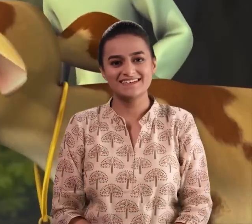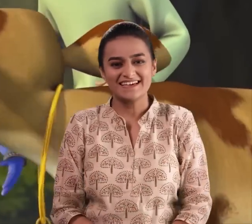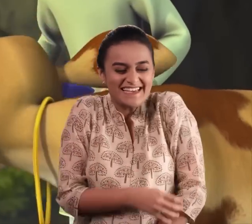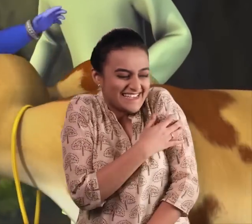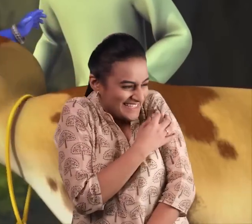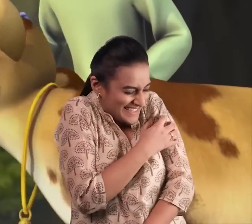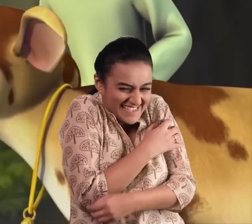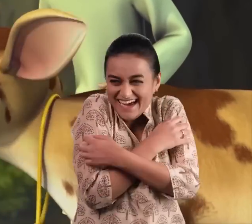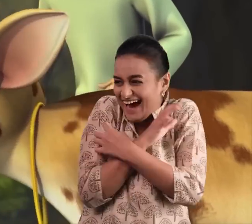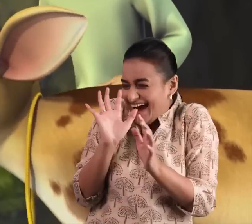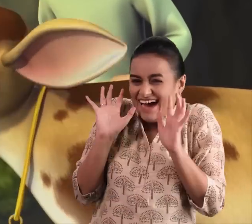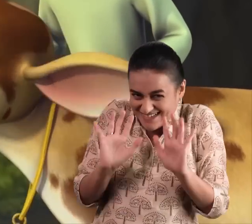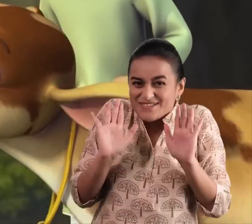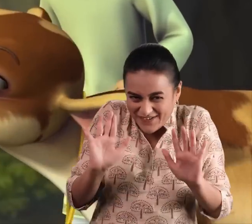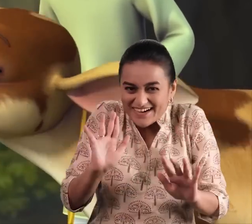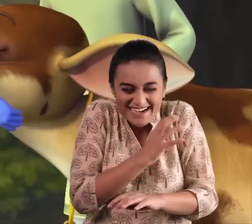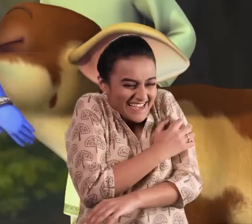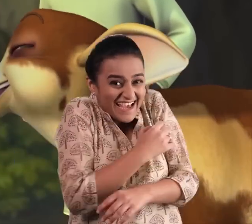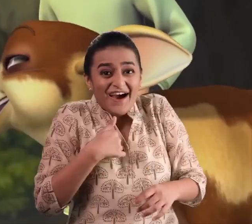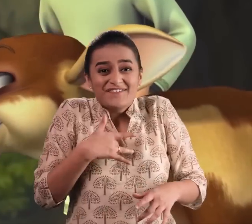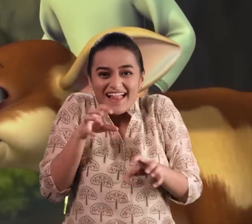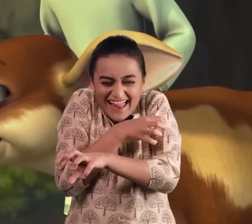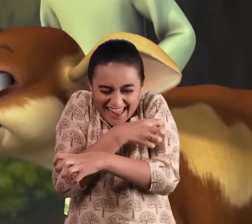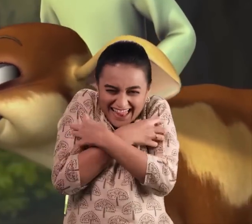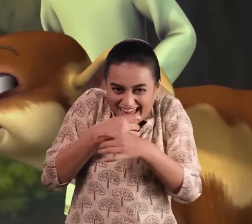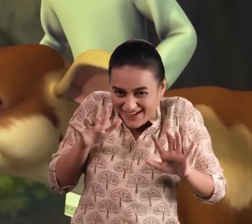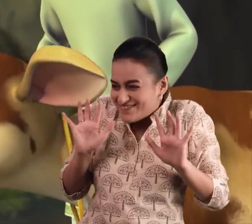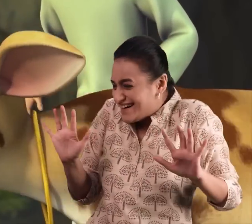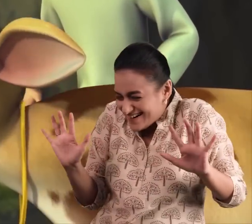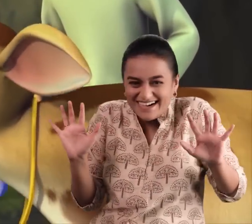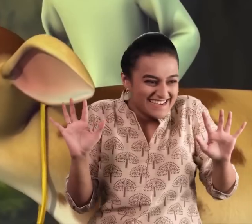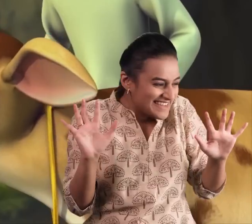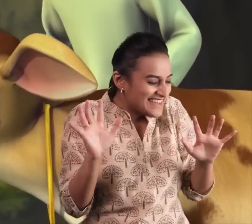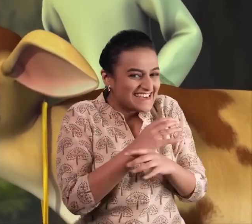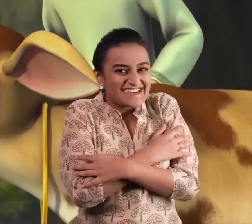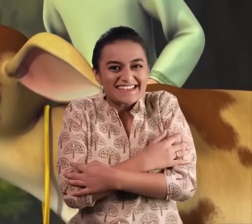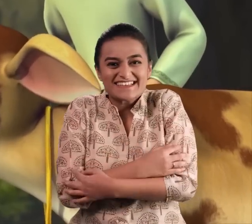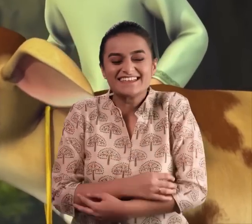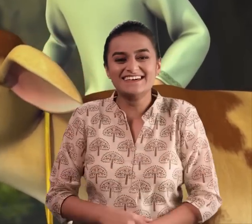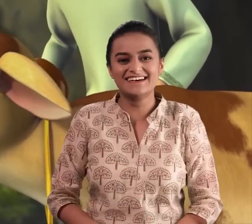अरे धीरे धीरे, मुझे गुदगुदी हो रही है।